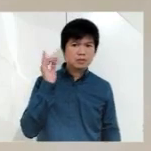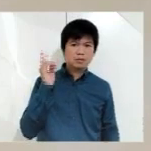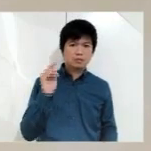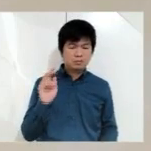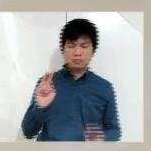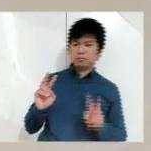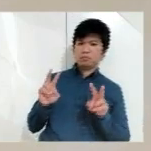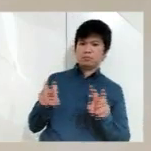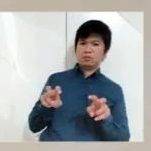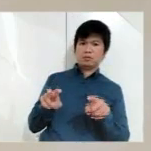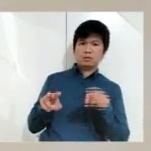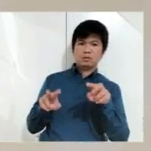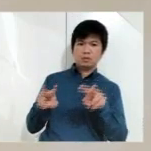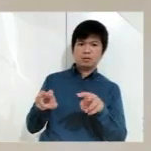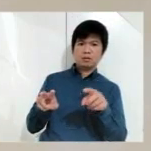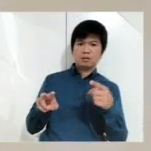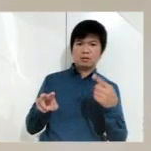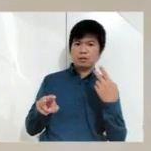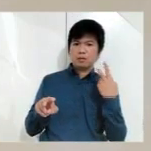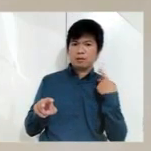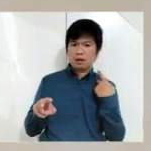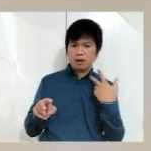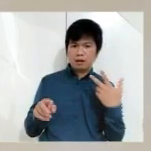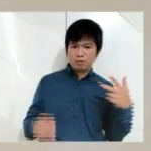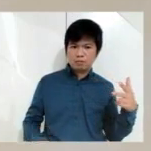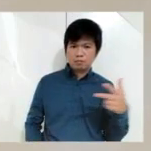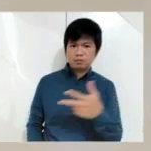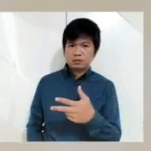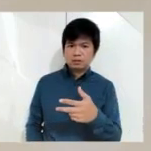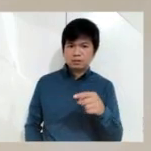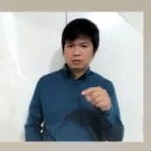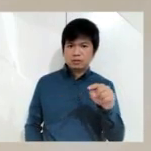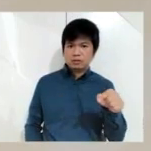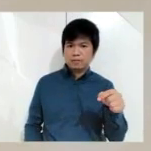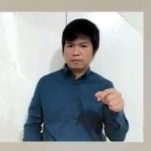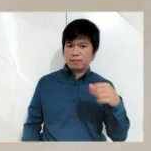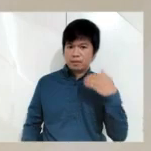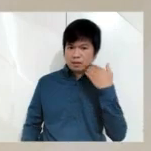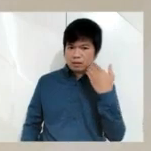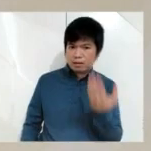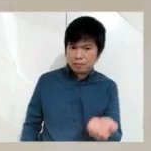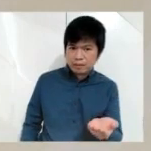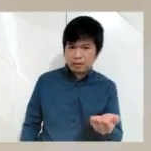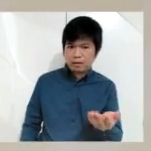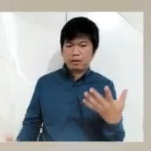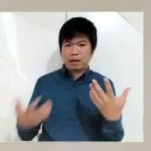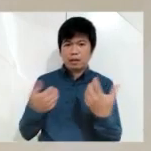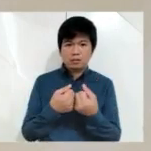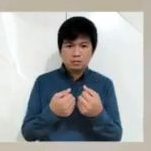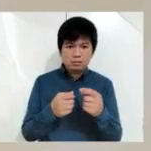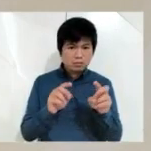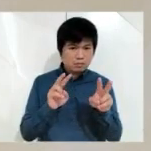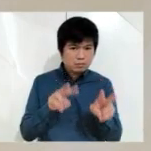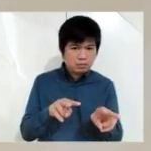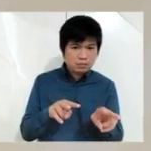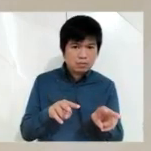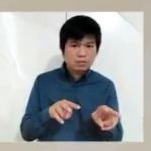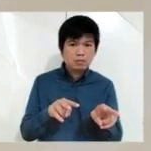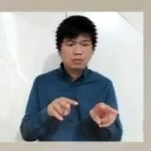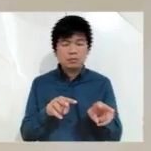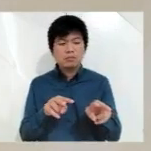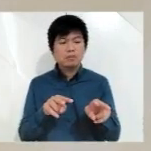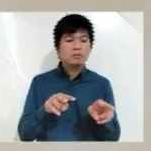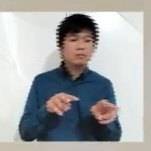may vehicular accident daw doon kasi may nakitang tao nakabulagta. Nung tinignan para ng mga iba, siguro ng